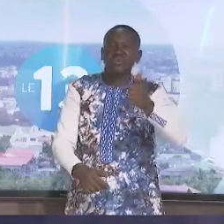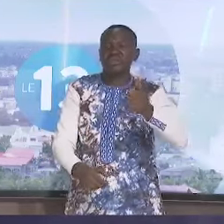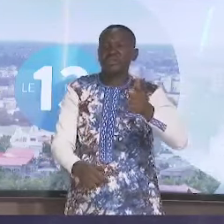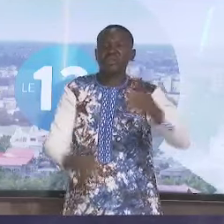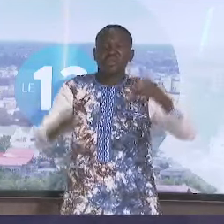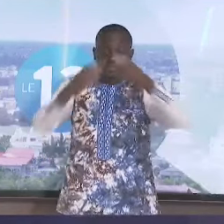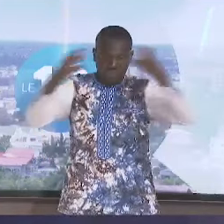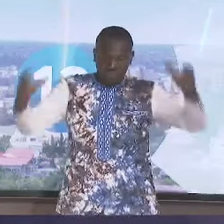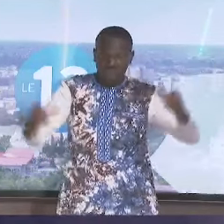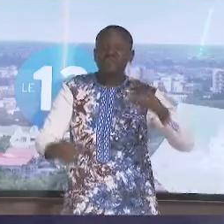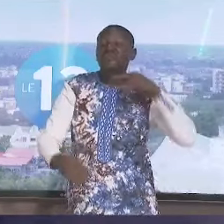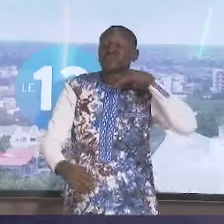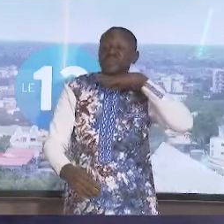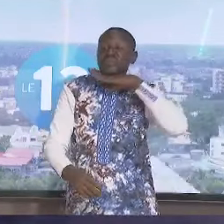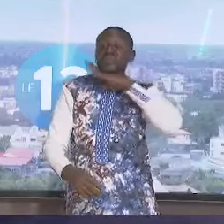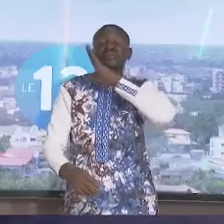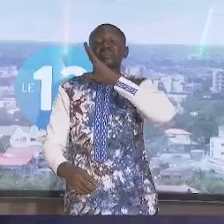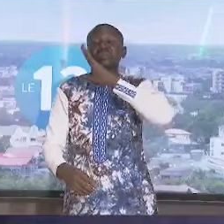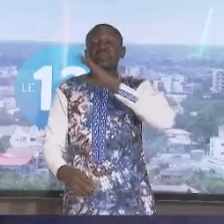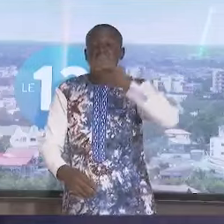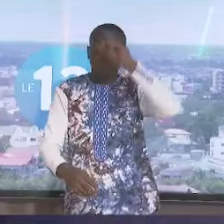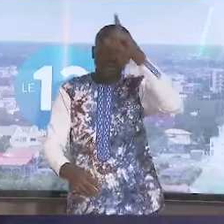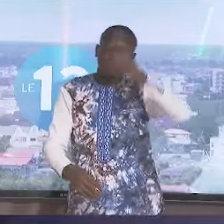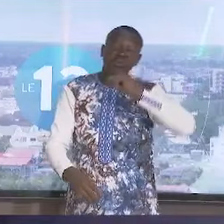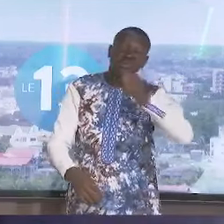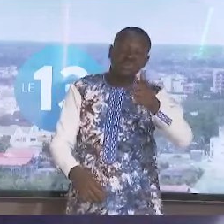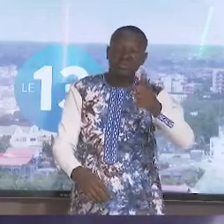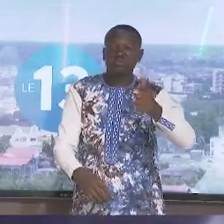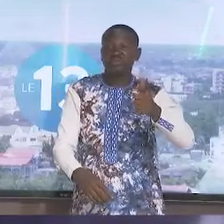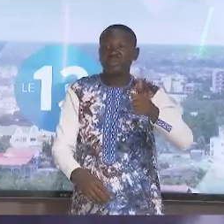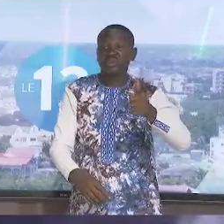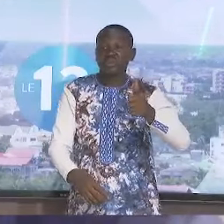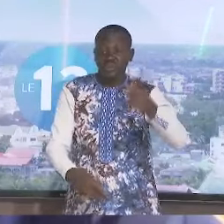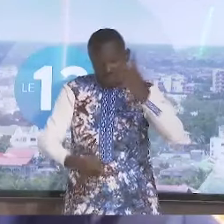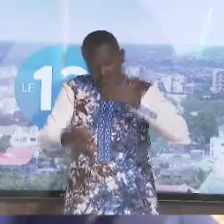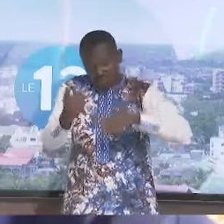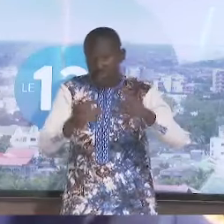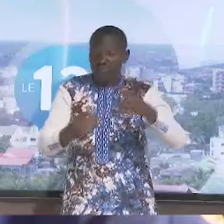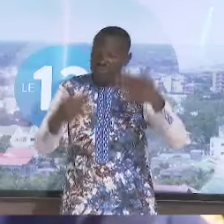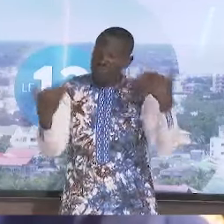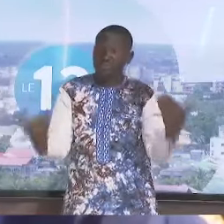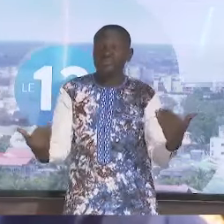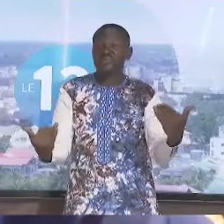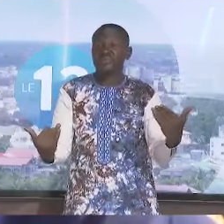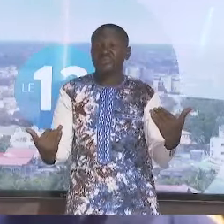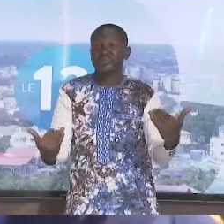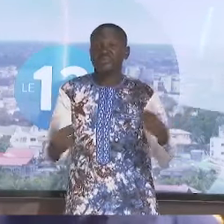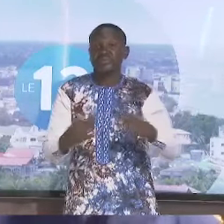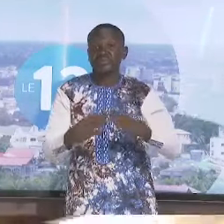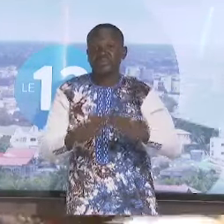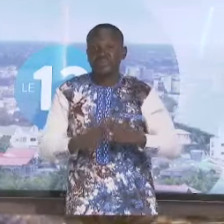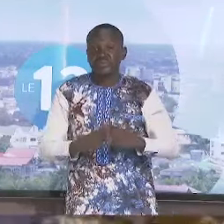ordures également. Nous ne comprenons donc pas pourquoi c'est devenu ainsi.